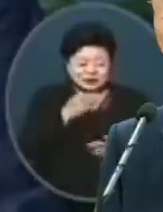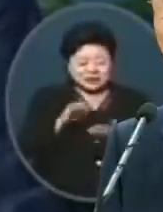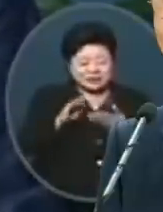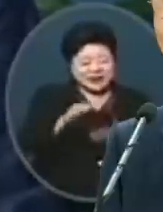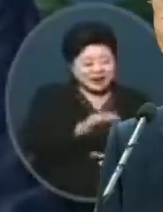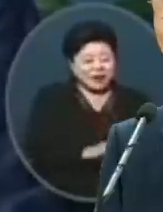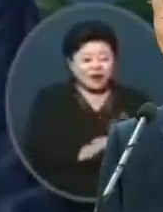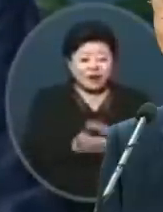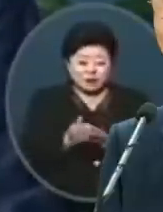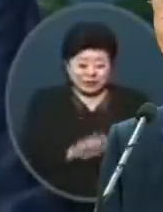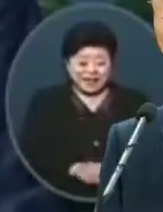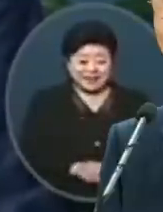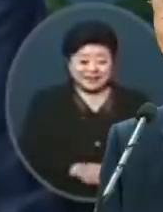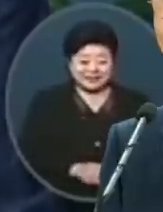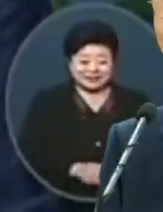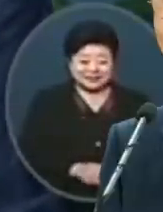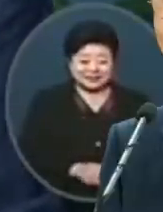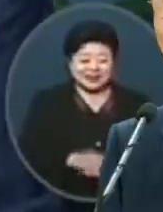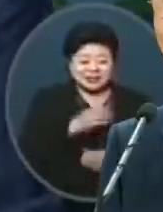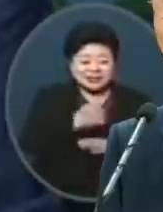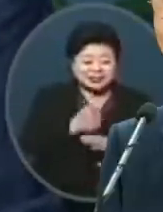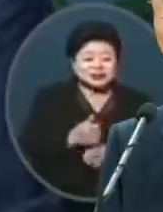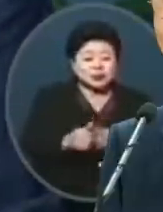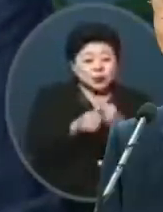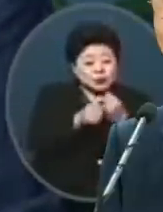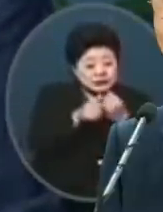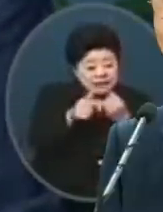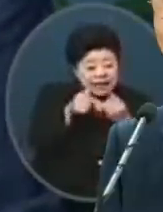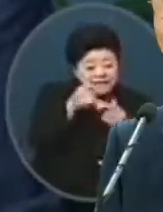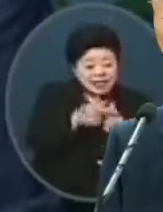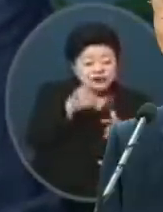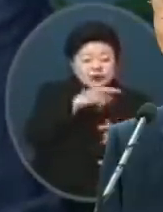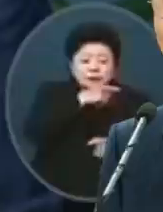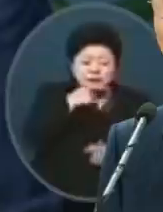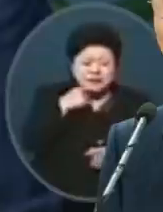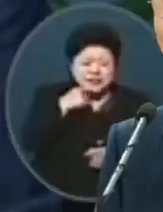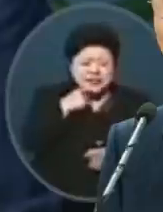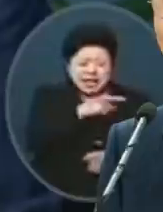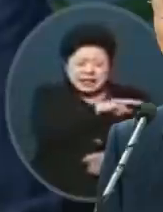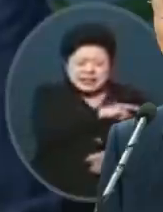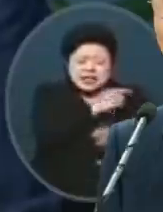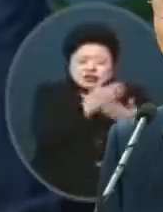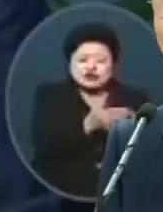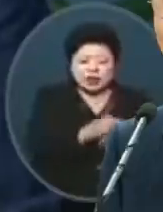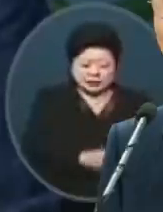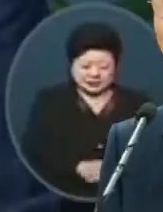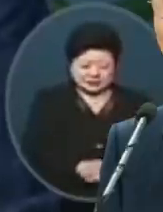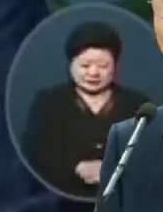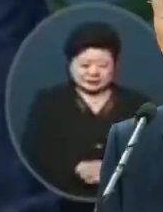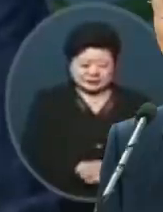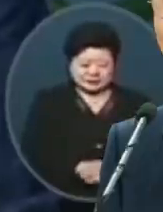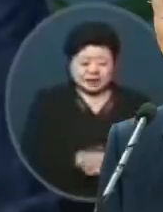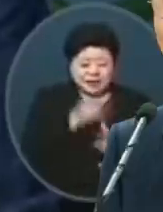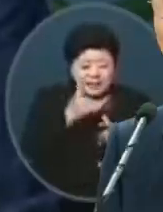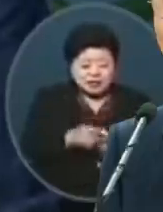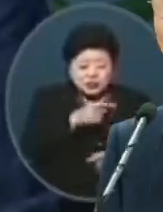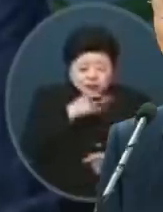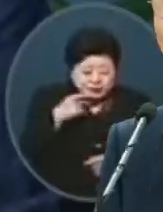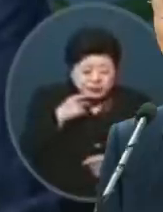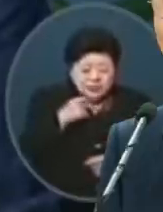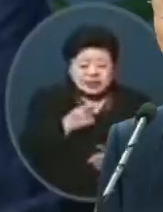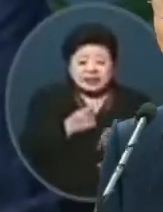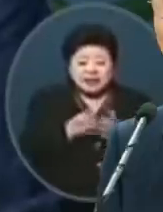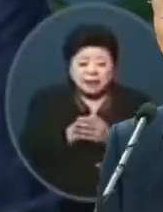피밖에 없네. 그리스도 신앙은 예수의 피가 가장 중요한 것입니다. 예수 피